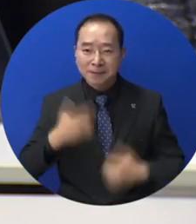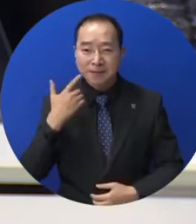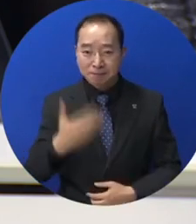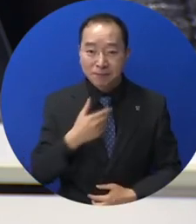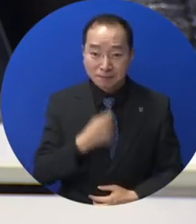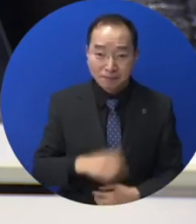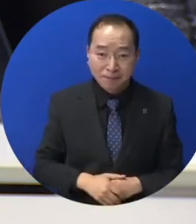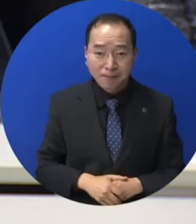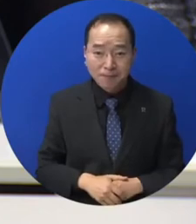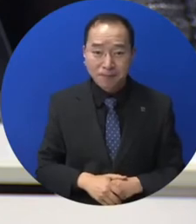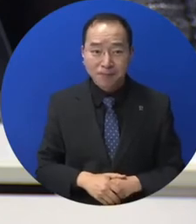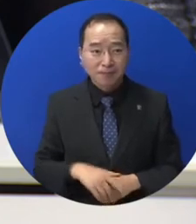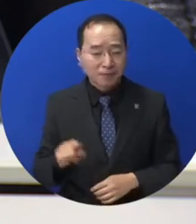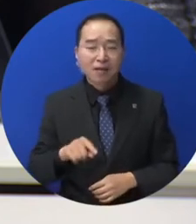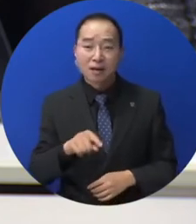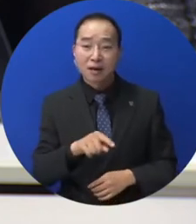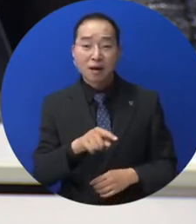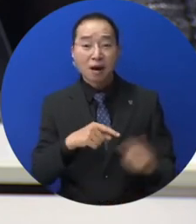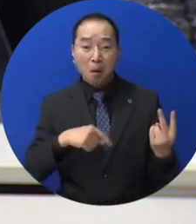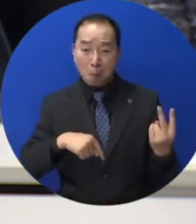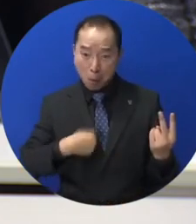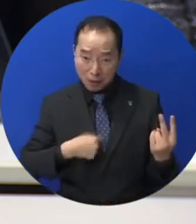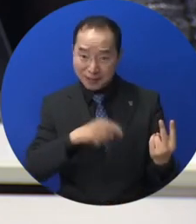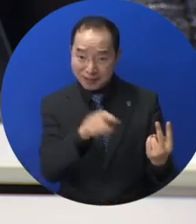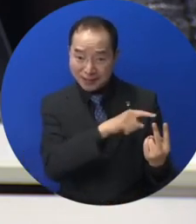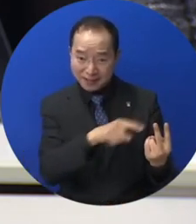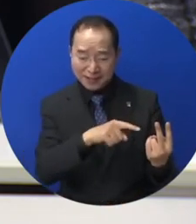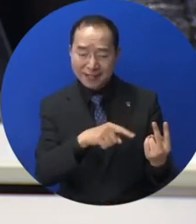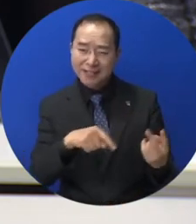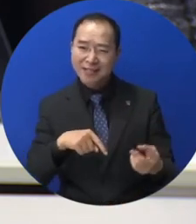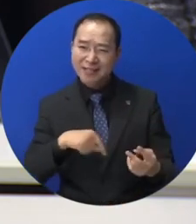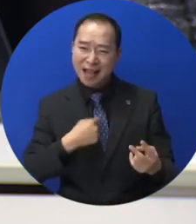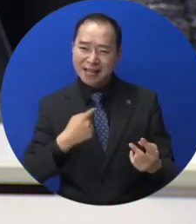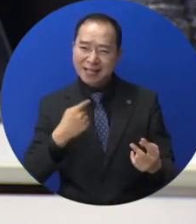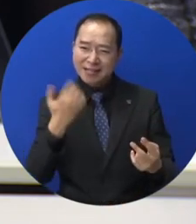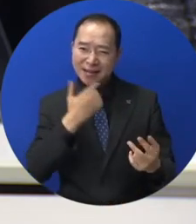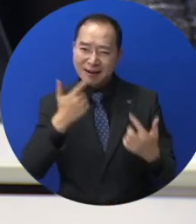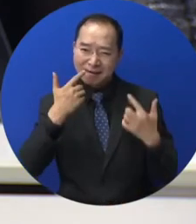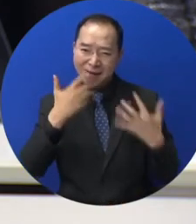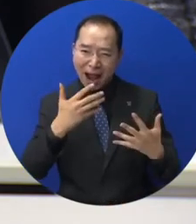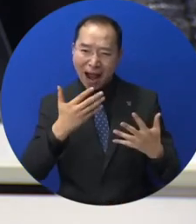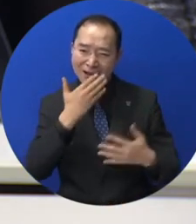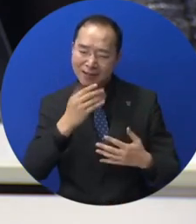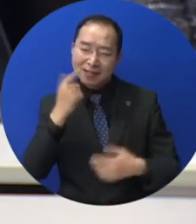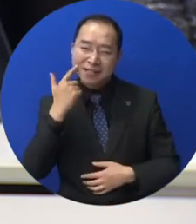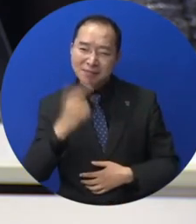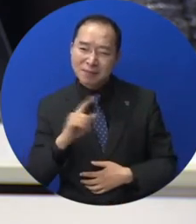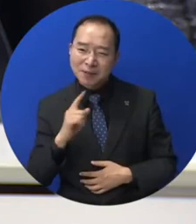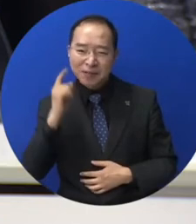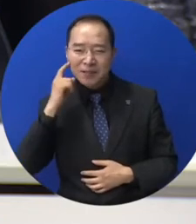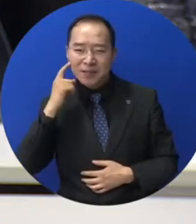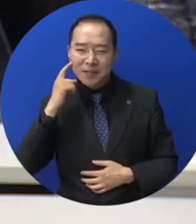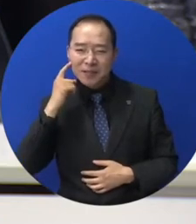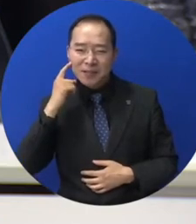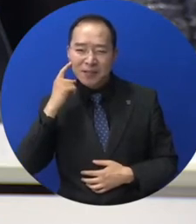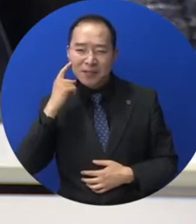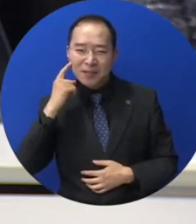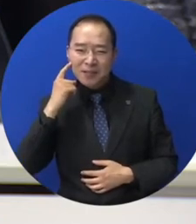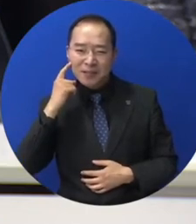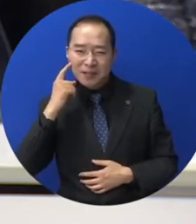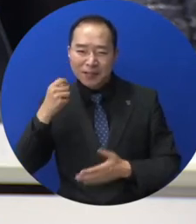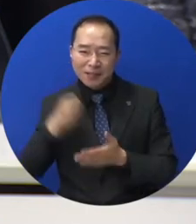좀 이렇게 본인들의 개성을 잘 나타낼 수 있는 그런 질문이 뭐 없을까 해서 저희가